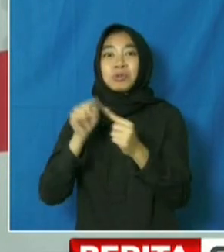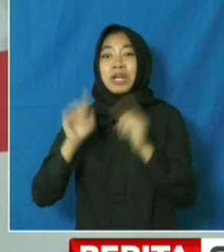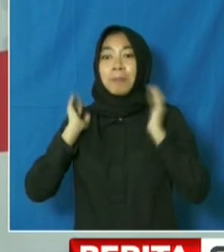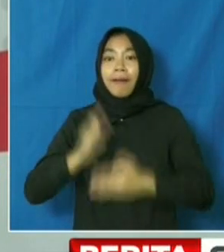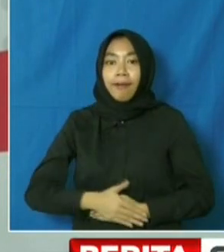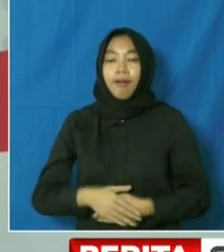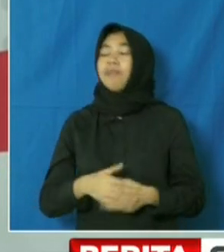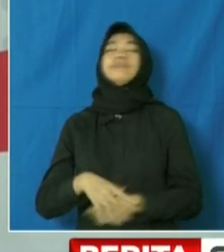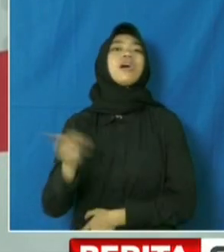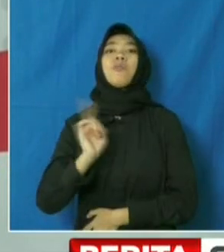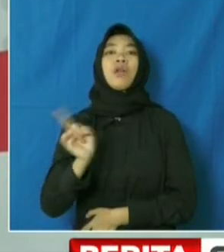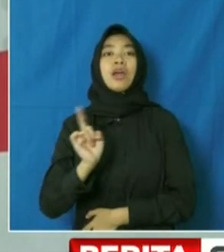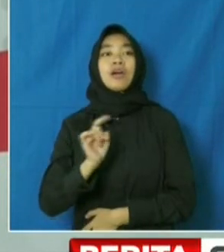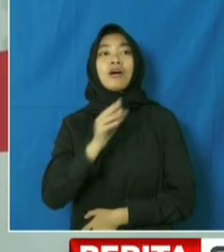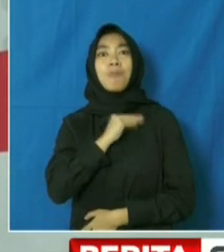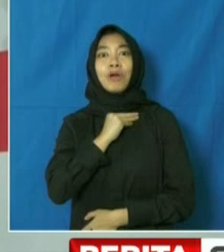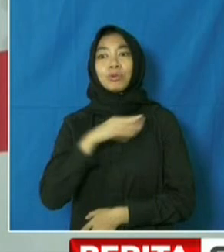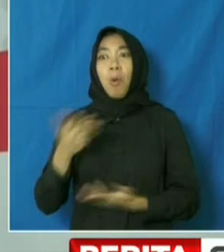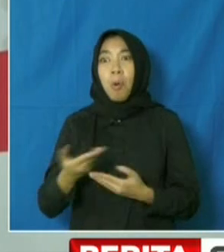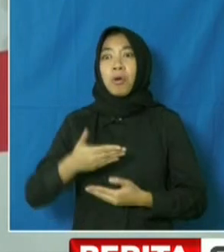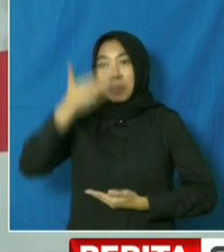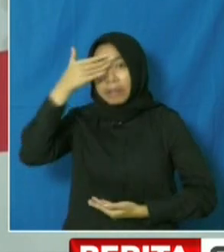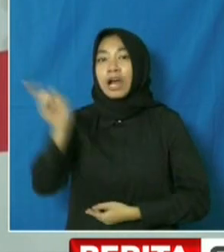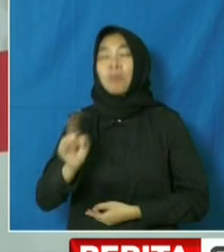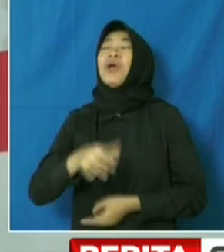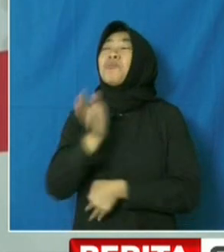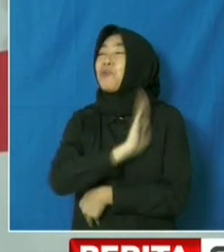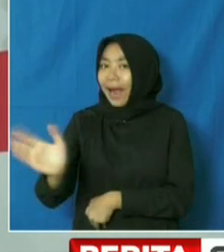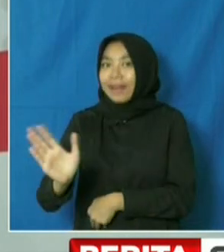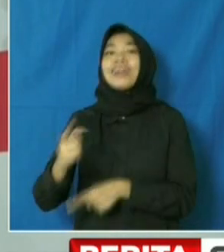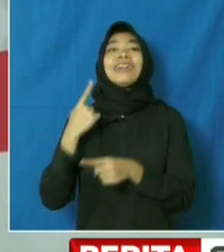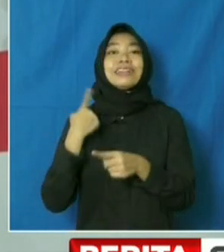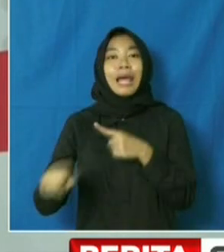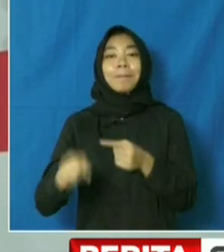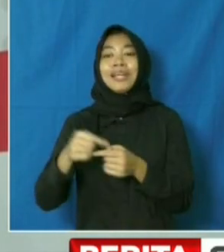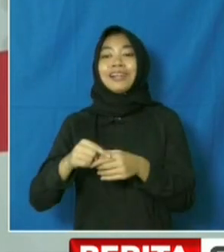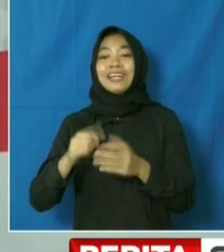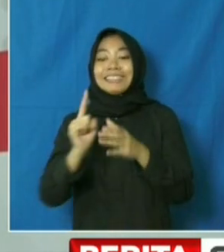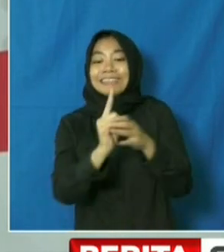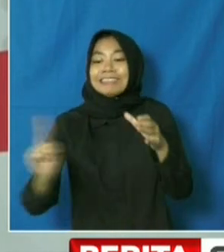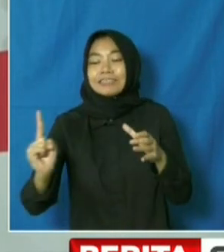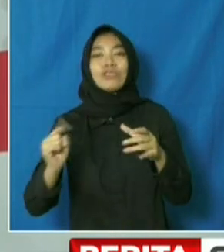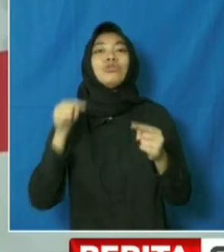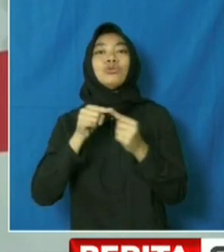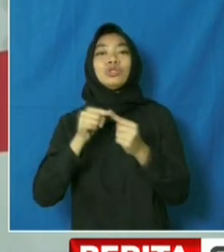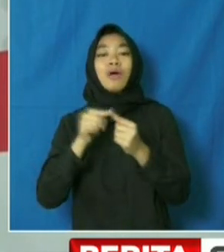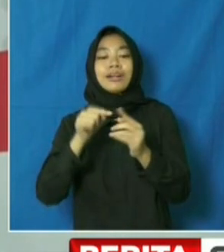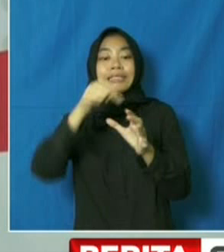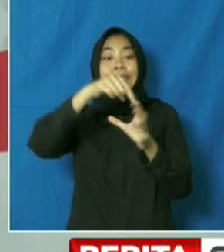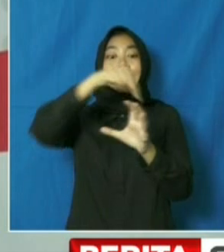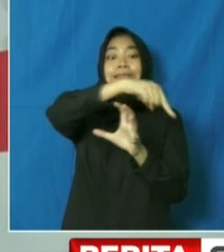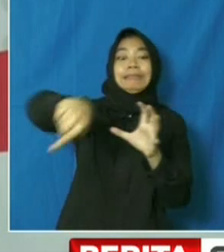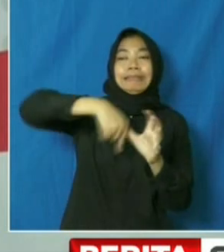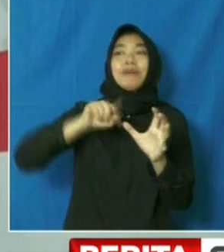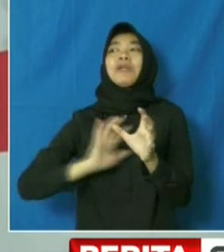publik bukan berarti meniadakan ibadah tetapi semata untuk kepentingan Hai Maya memberikan perlindungan agar